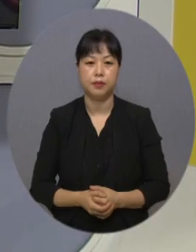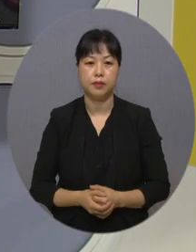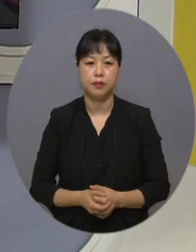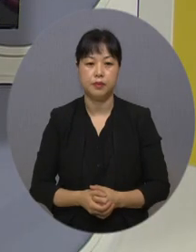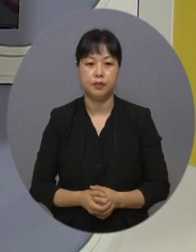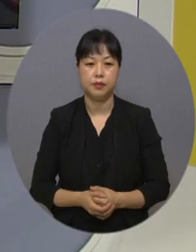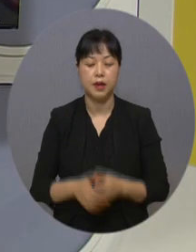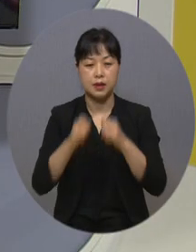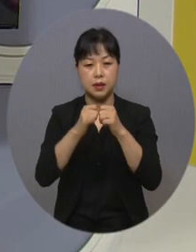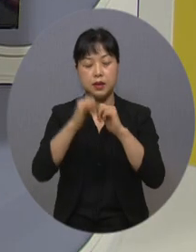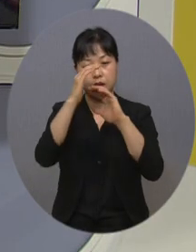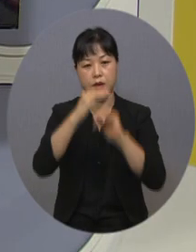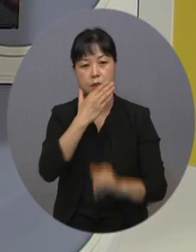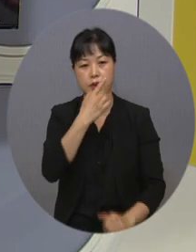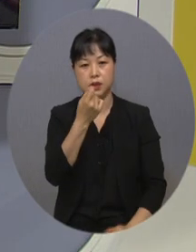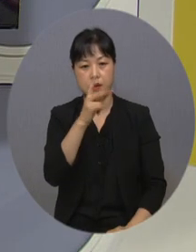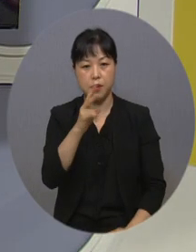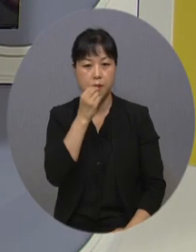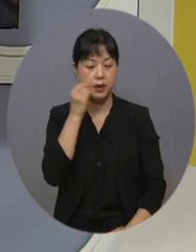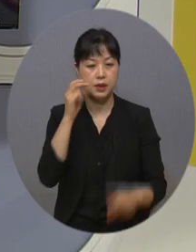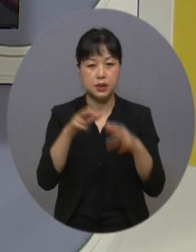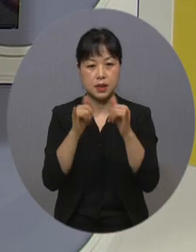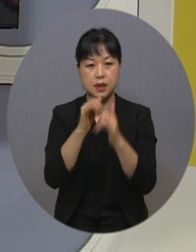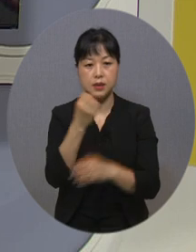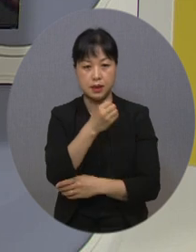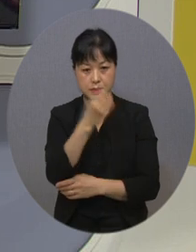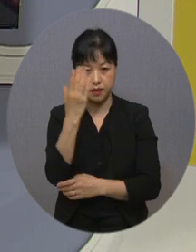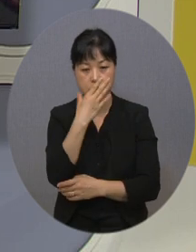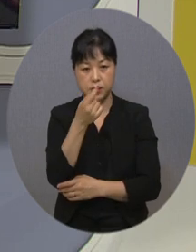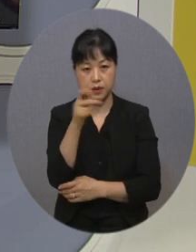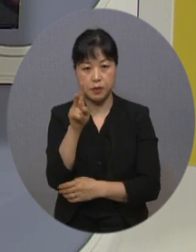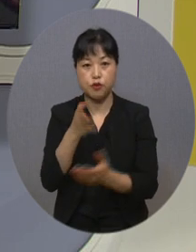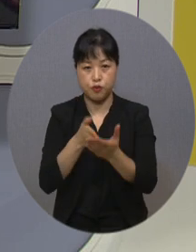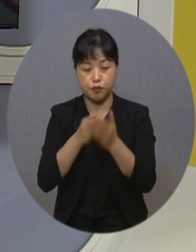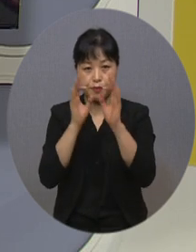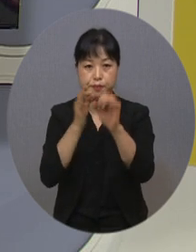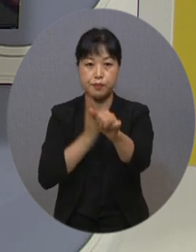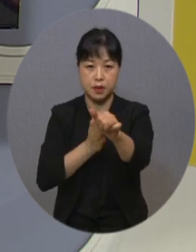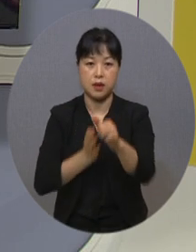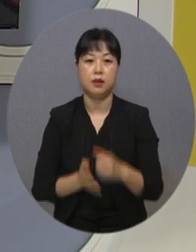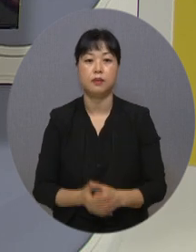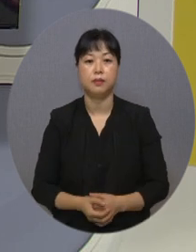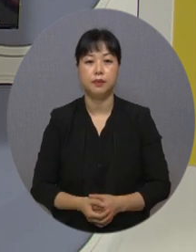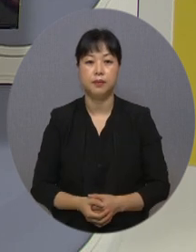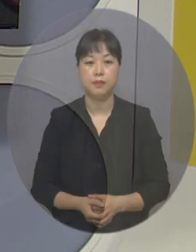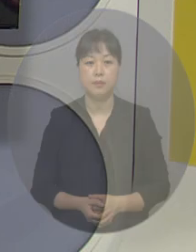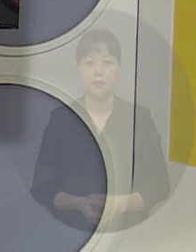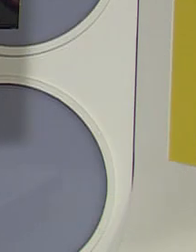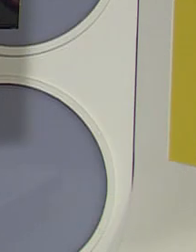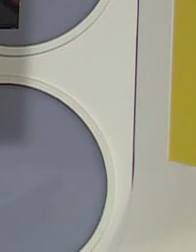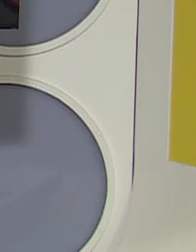이밖에 자세한 사항은 외 편 손 페이지와 장애인 신문 복지 tv 뉴스를 통해 확인할 수 있습니다